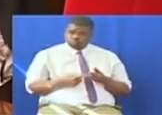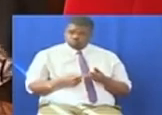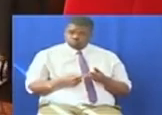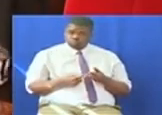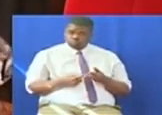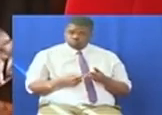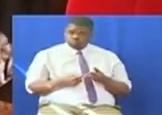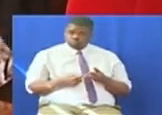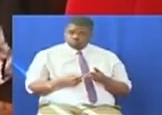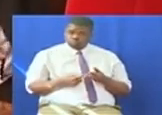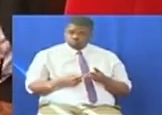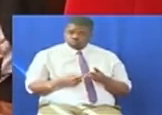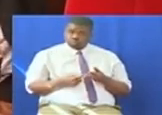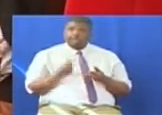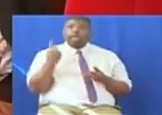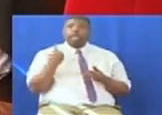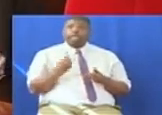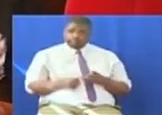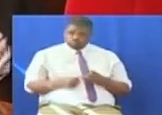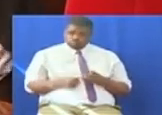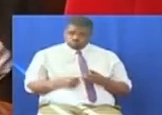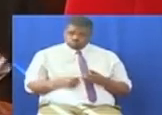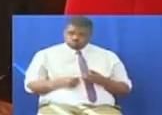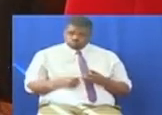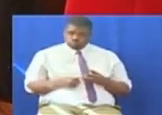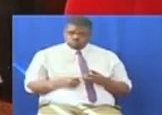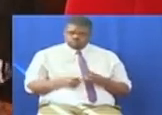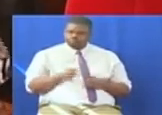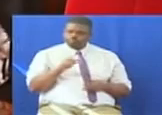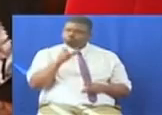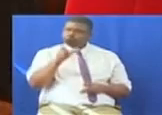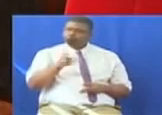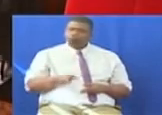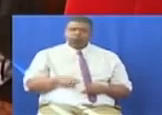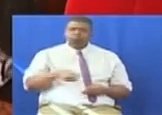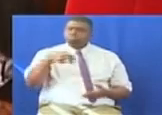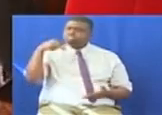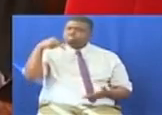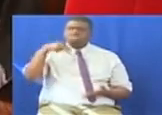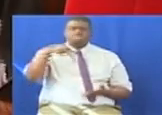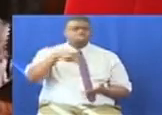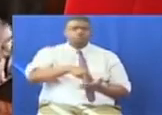Na la tatu anakuwa ni mtu mwenye msimamo asiyeyumba.